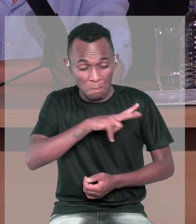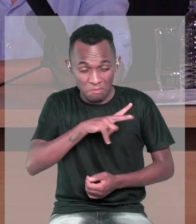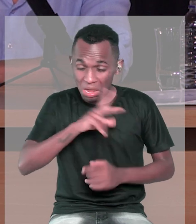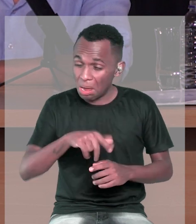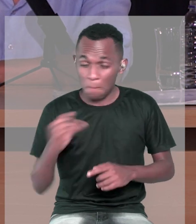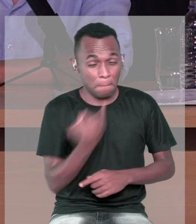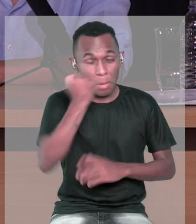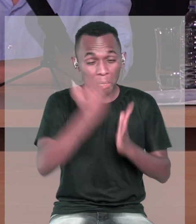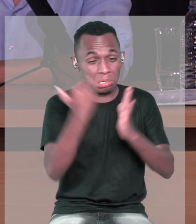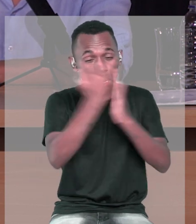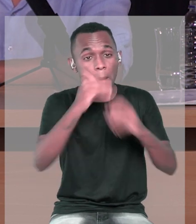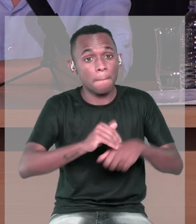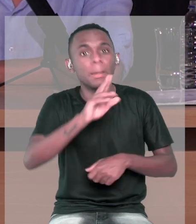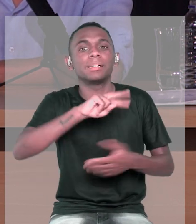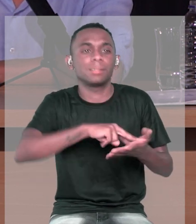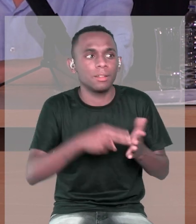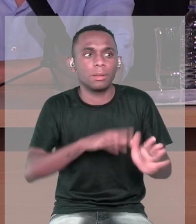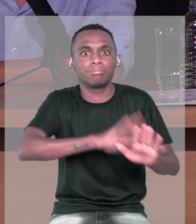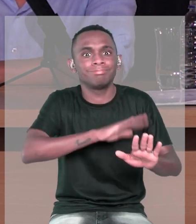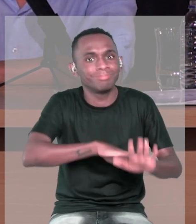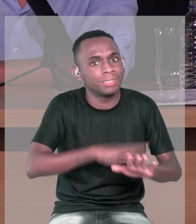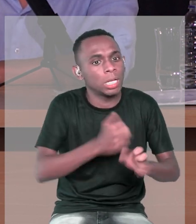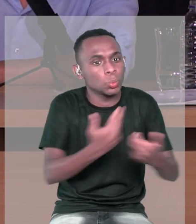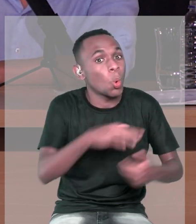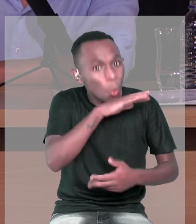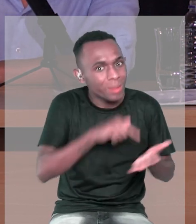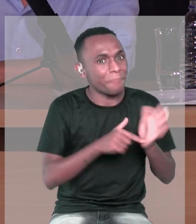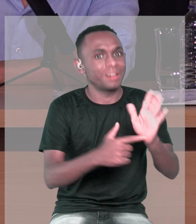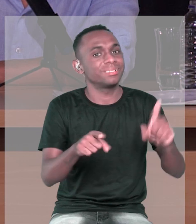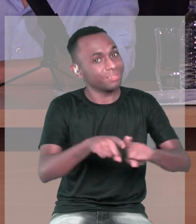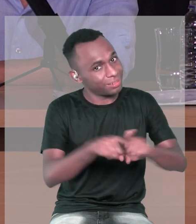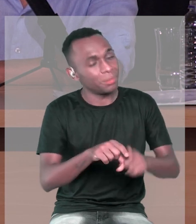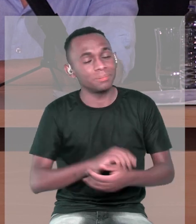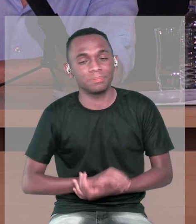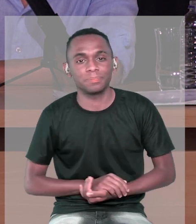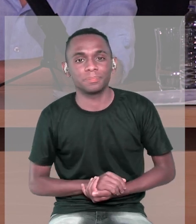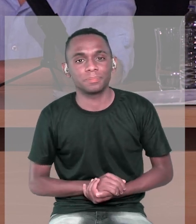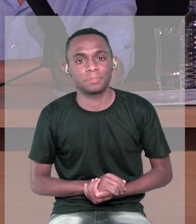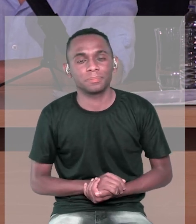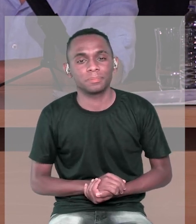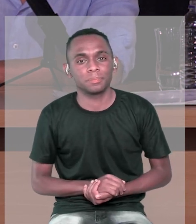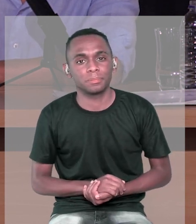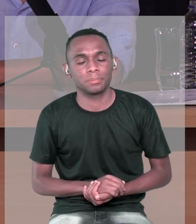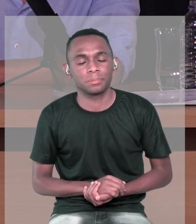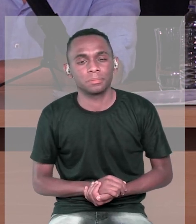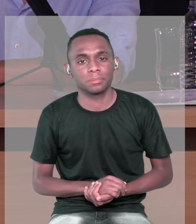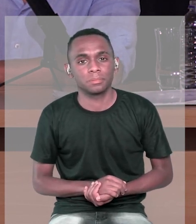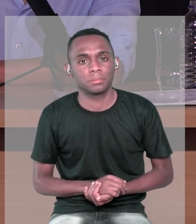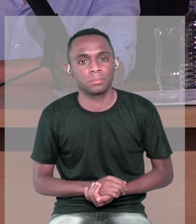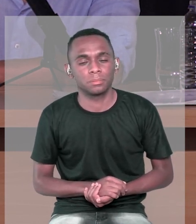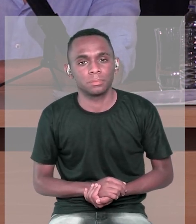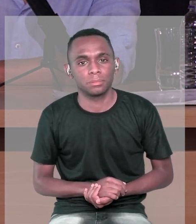propriedade privada, é aí que ela vai jorrar o seu lado maldito. C'est-à-dire que la part maudite de la propriété privée est